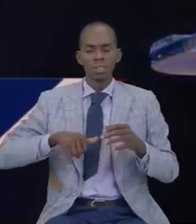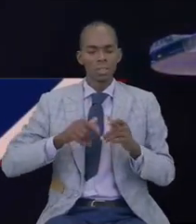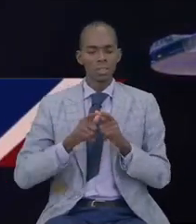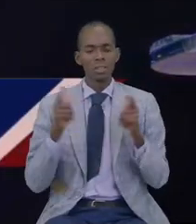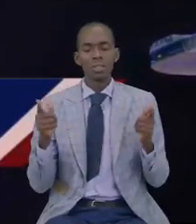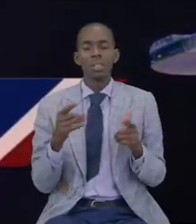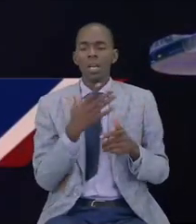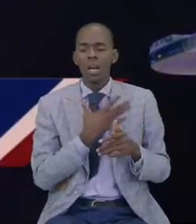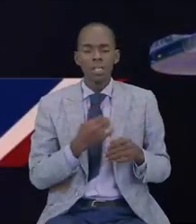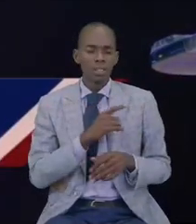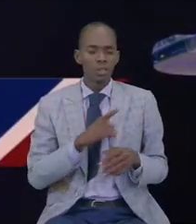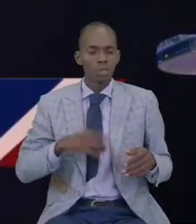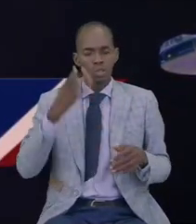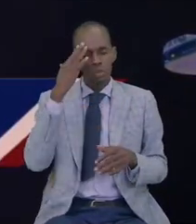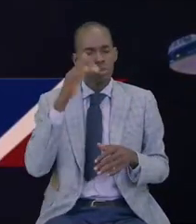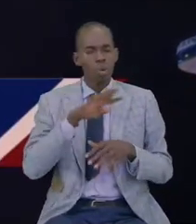qui lui appartiennent.